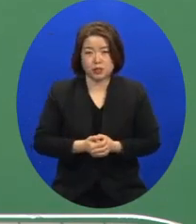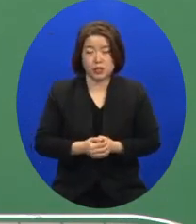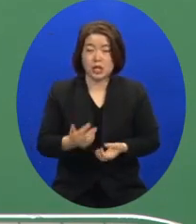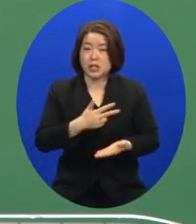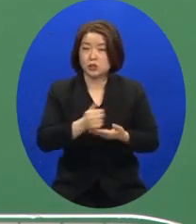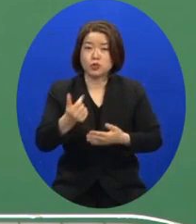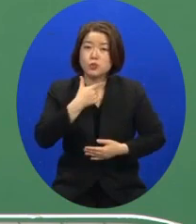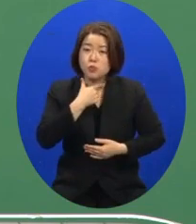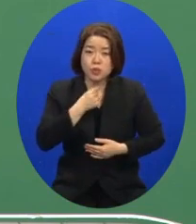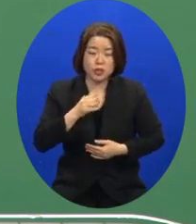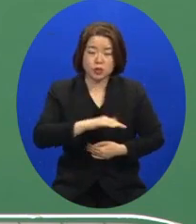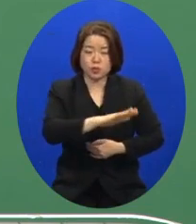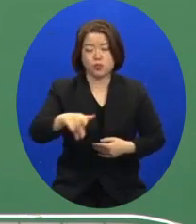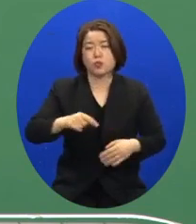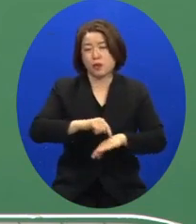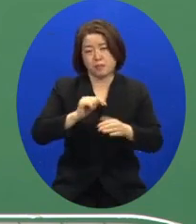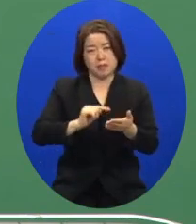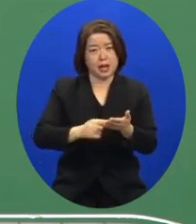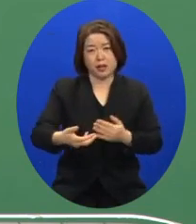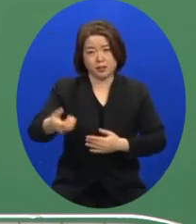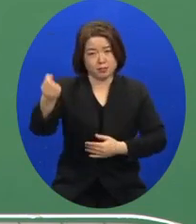주님이 원하시는 것은 우리 마음이에요.